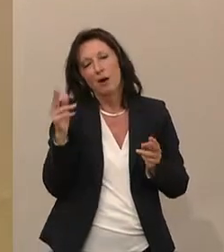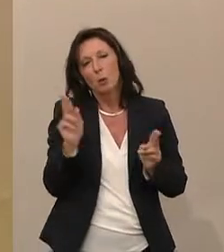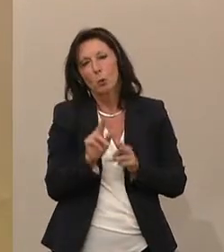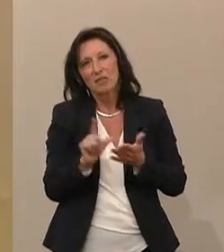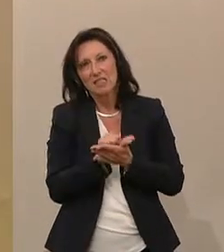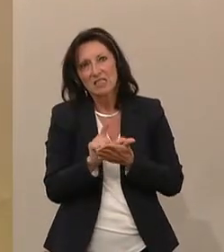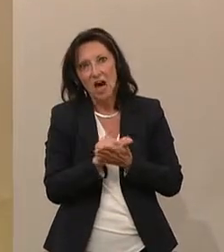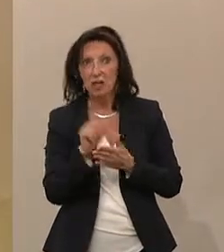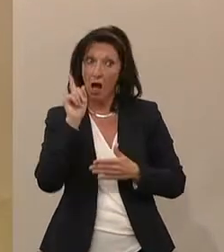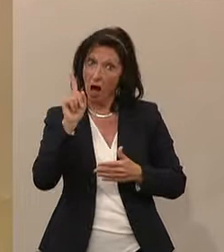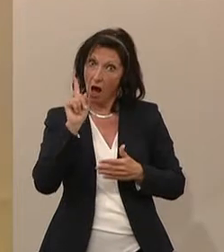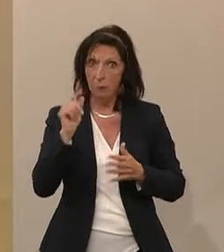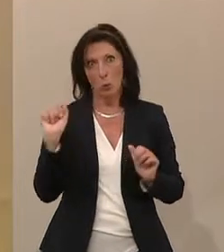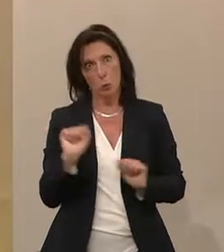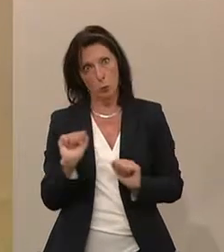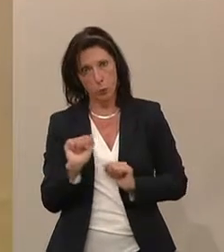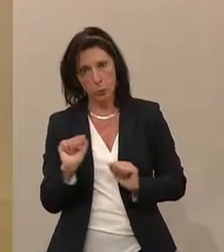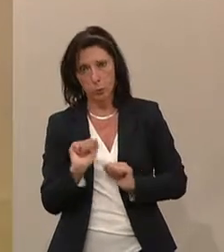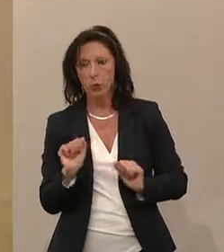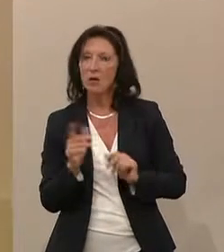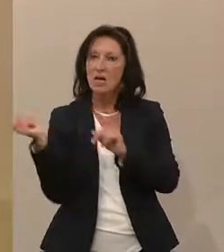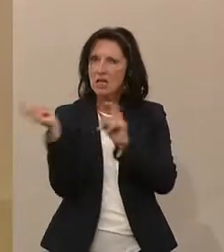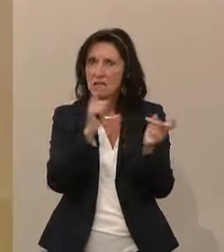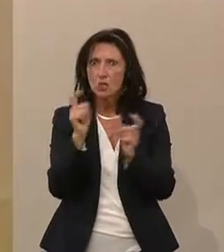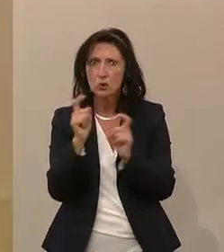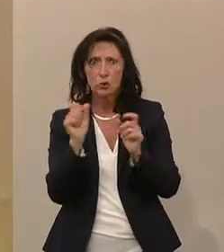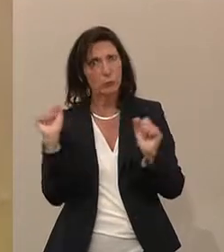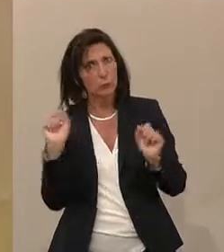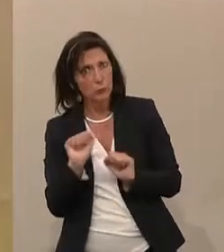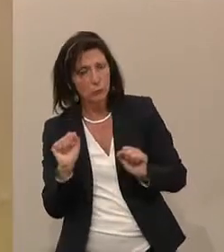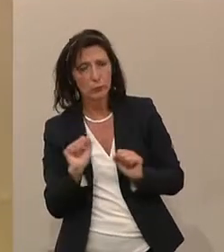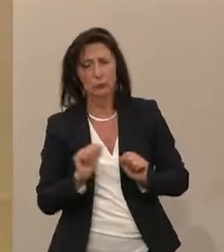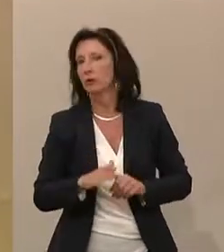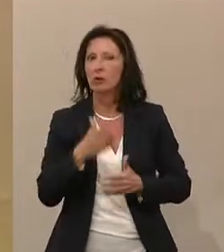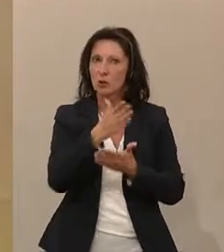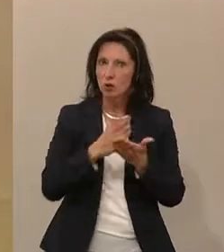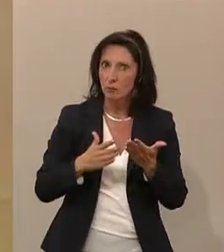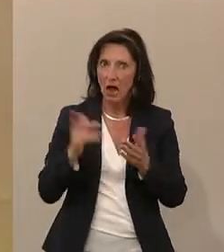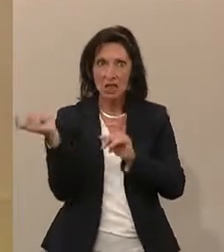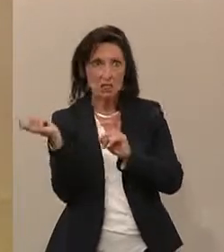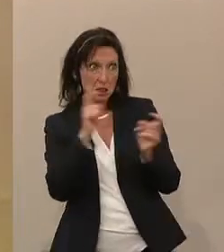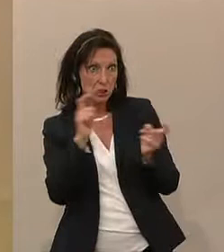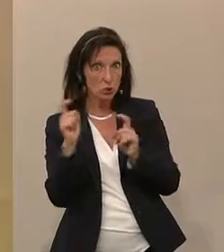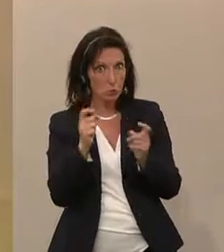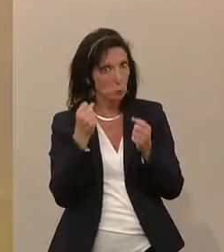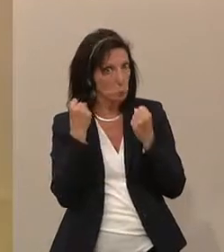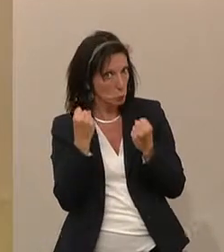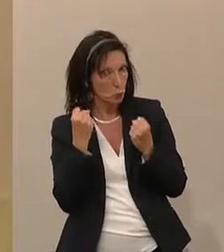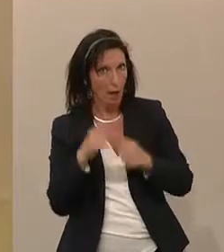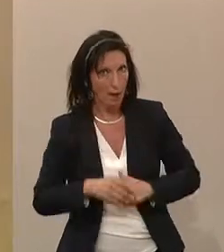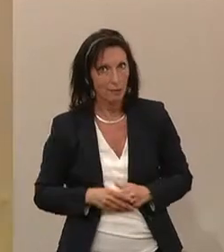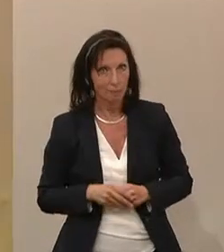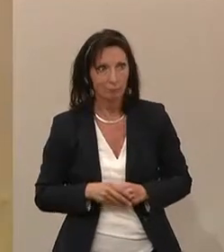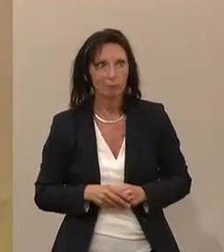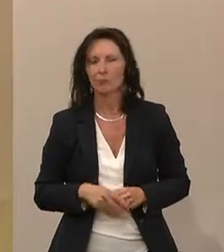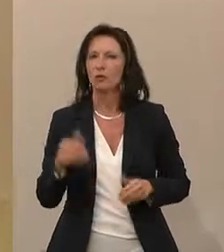sehr intensive Zeit, für die intensiven Debatten, für die ja, teilweise heftigeren Diskussionen, die wir geführt